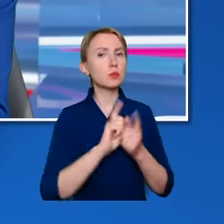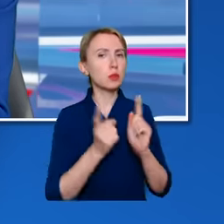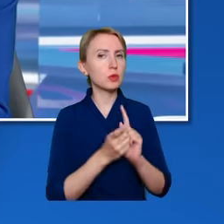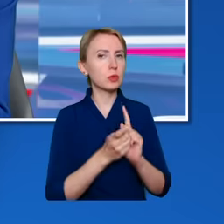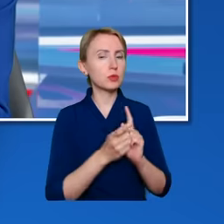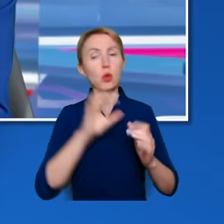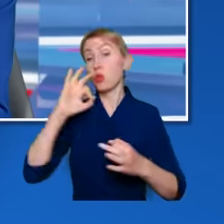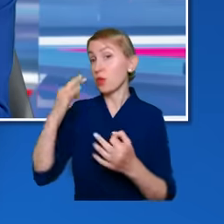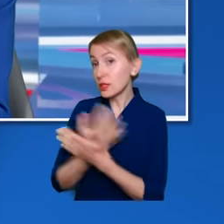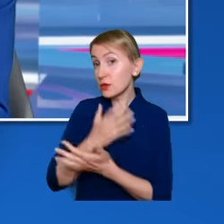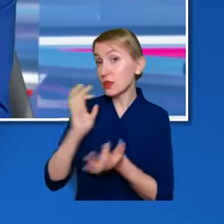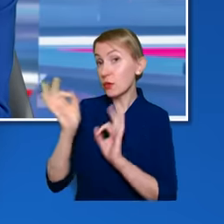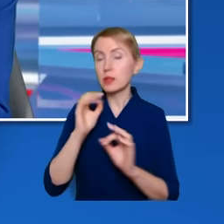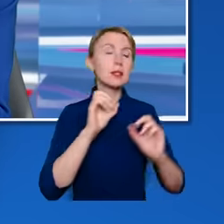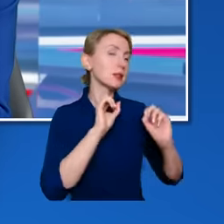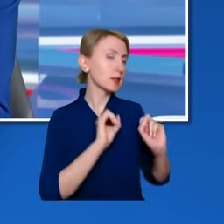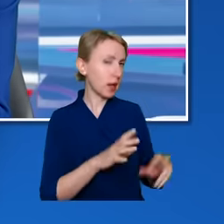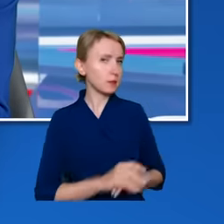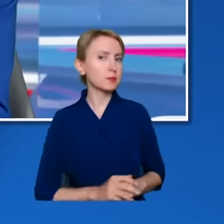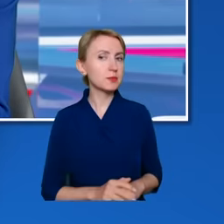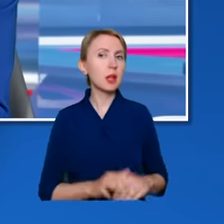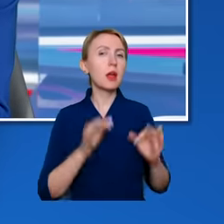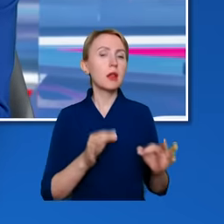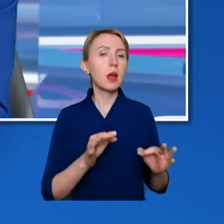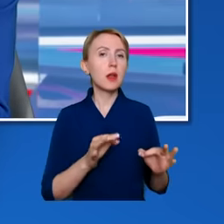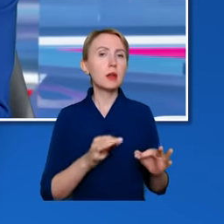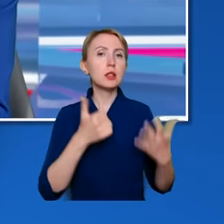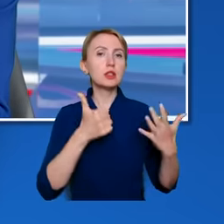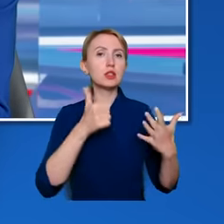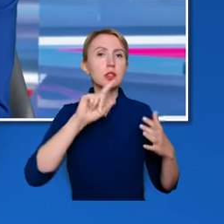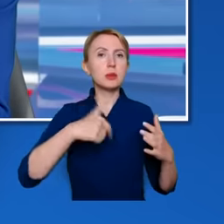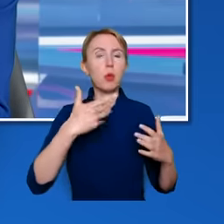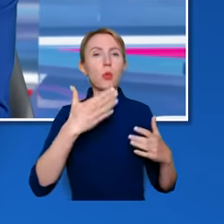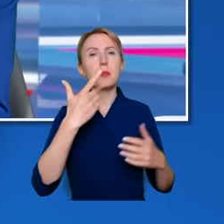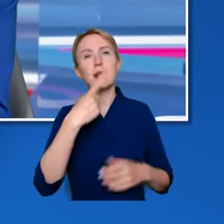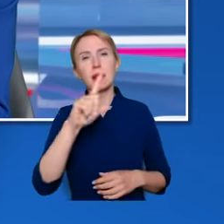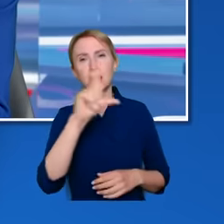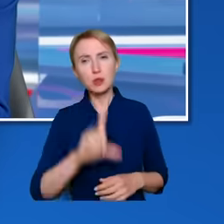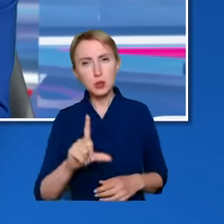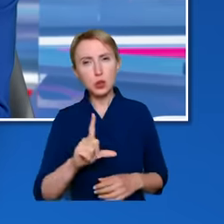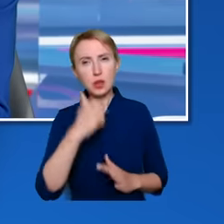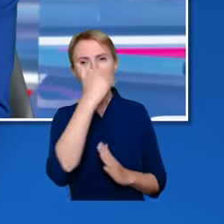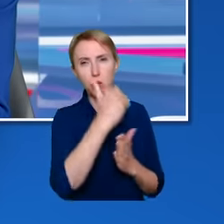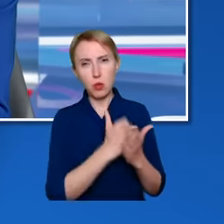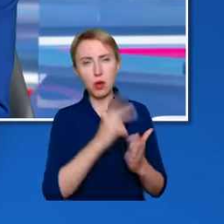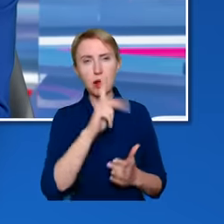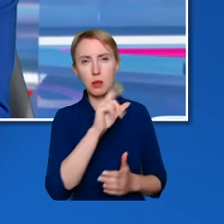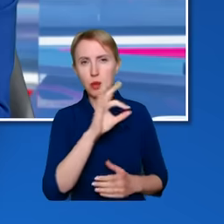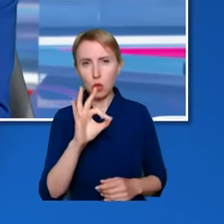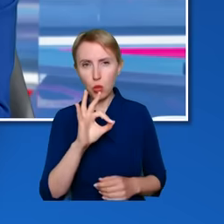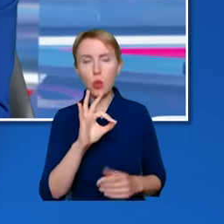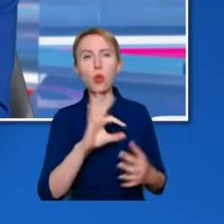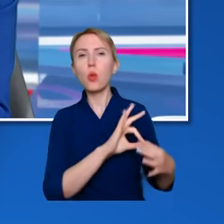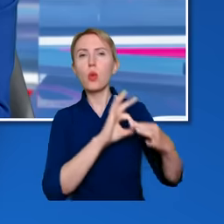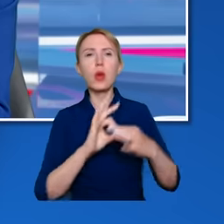najświeższe informacje. Najświeższe informacje i mamy w tej chwili 6,5 miliarda złotych na program z KPO